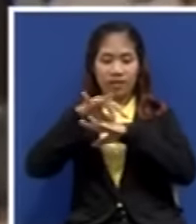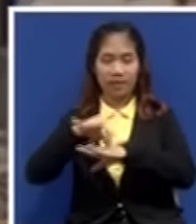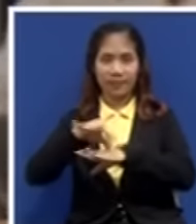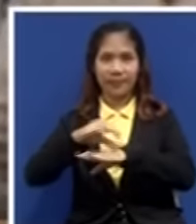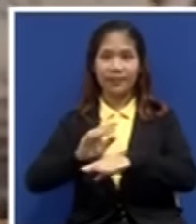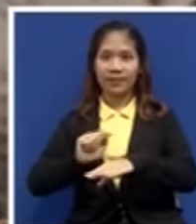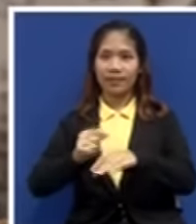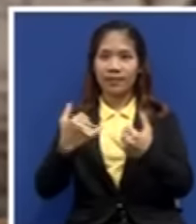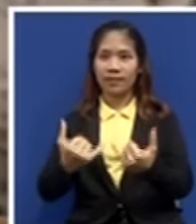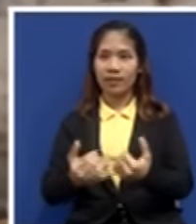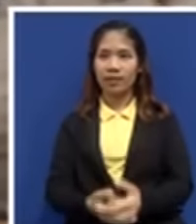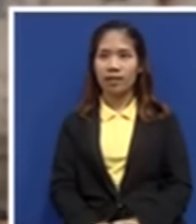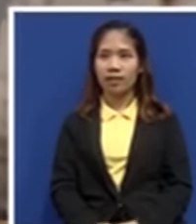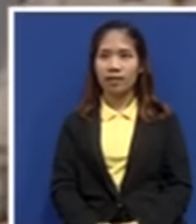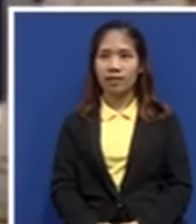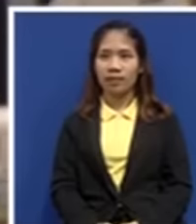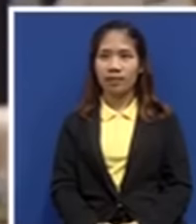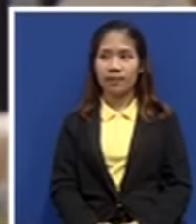า